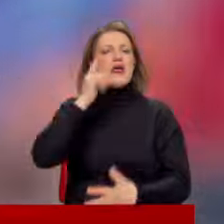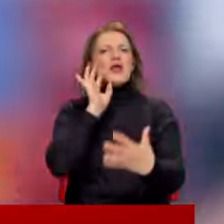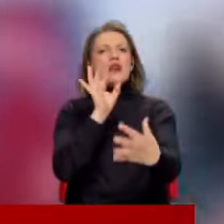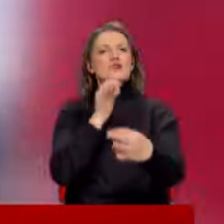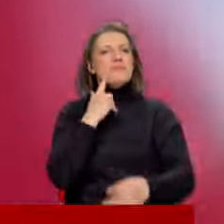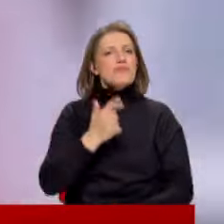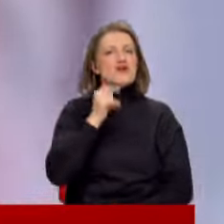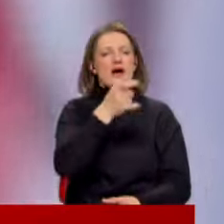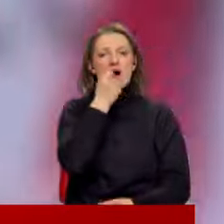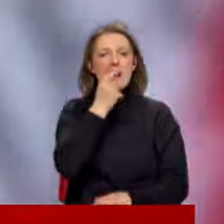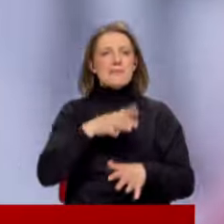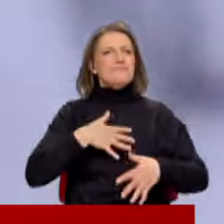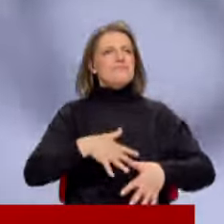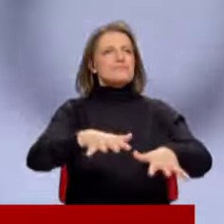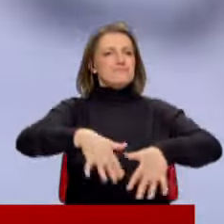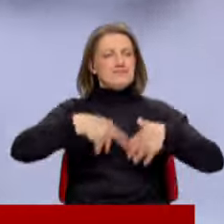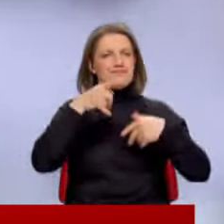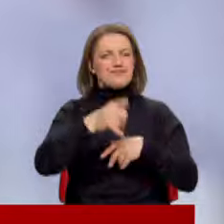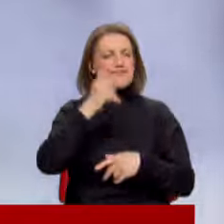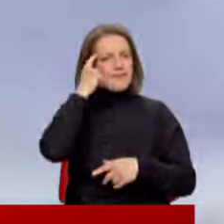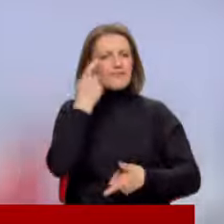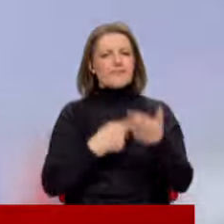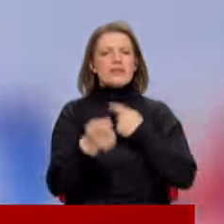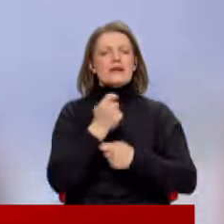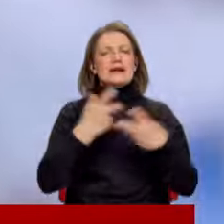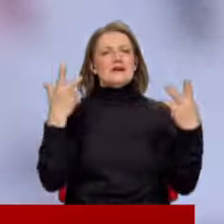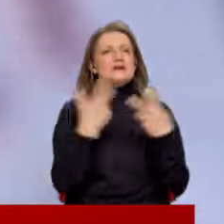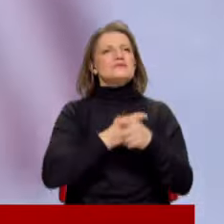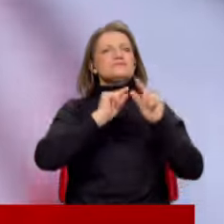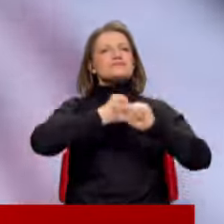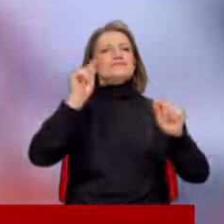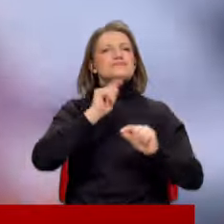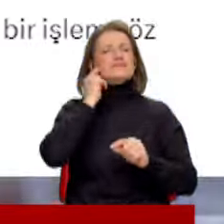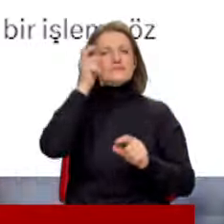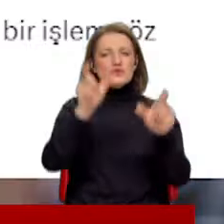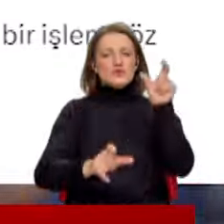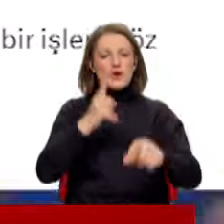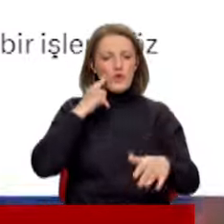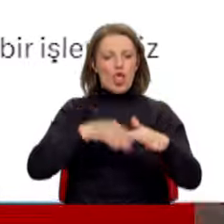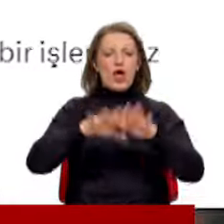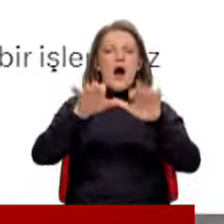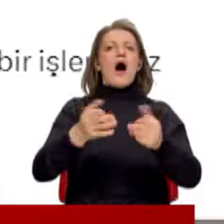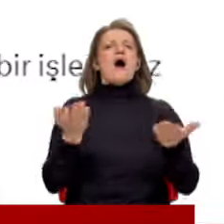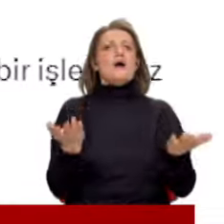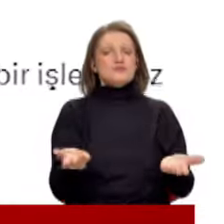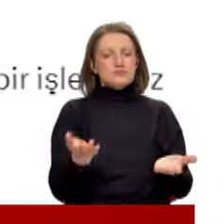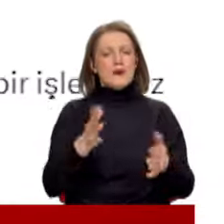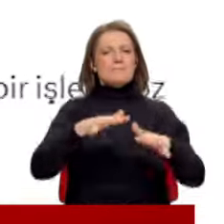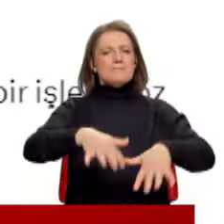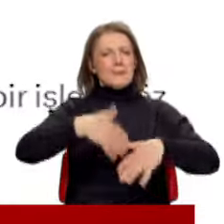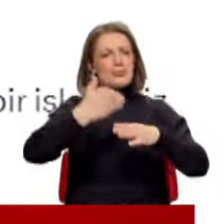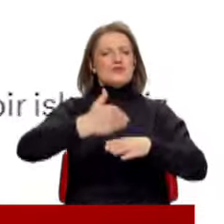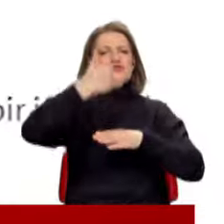İletişim Başkanlığı Ankara mitinginde İsrail'le ticareti kesin pankart açanların gözaltına alınmadığını, miting